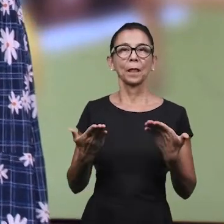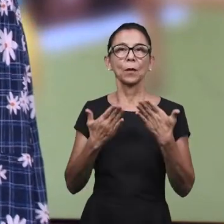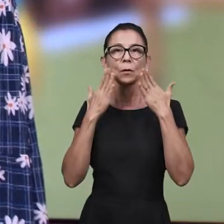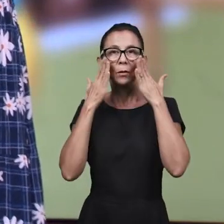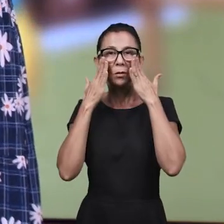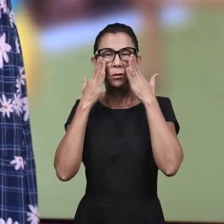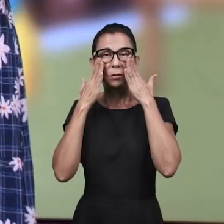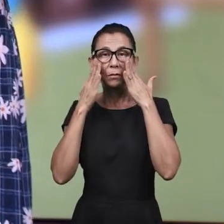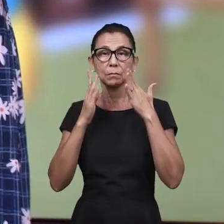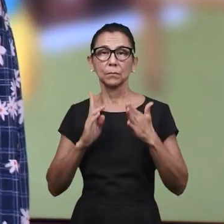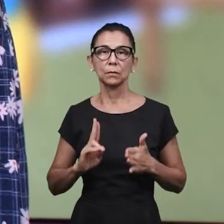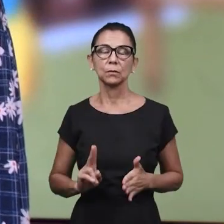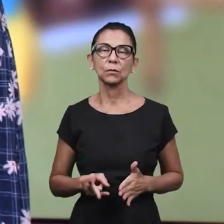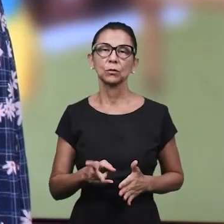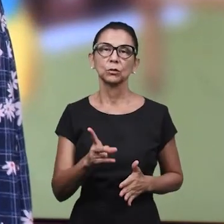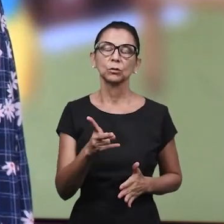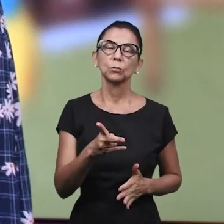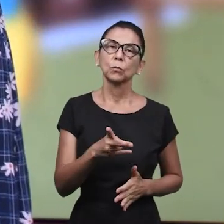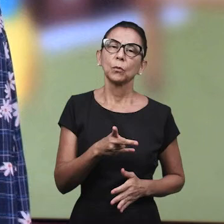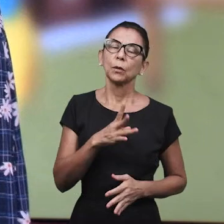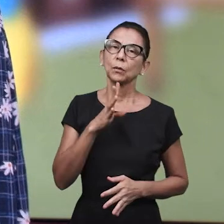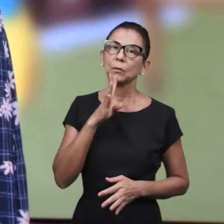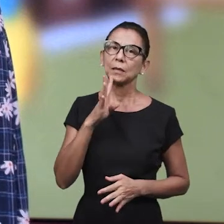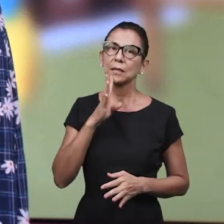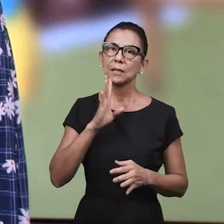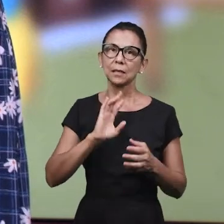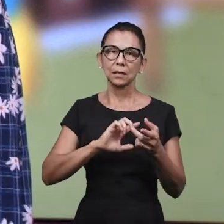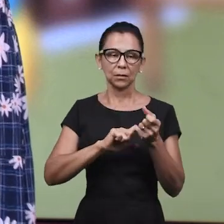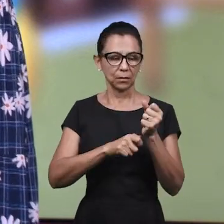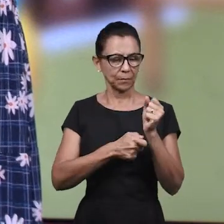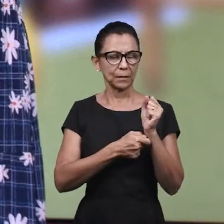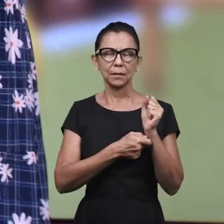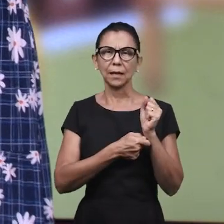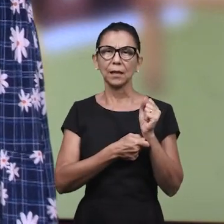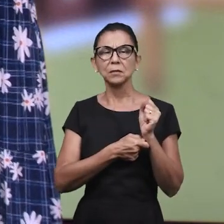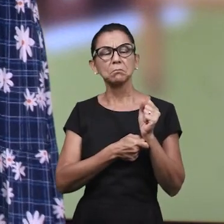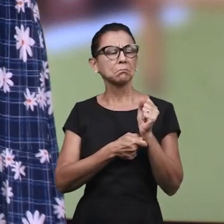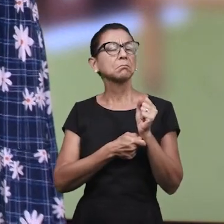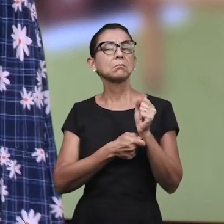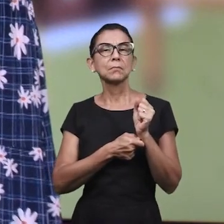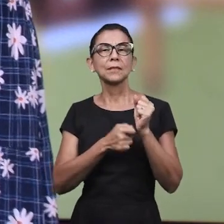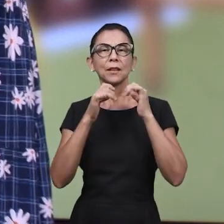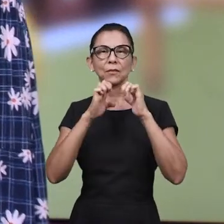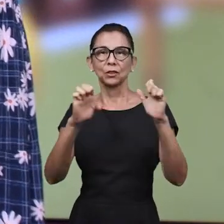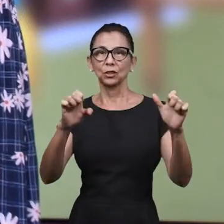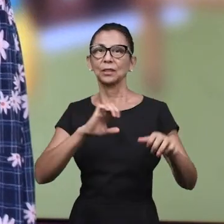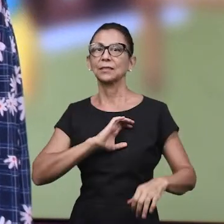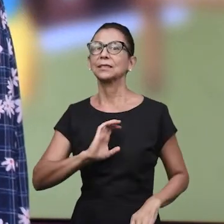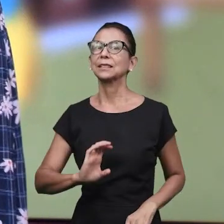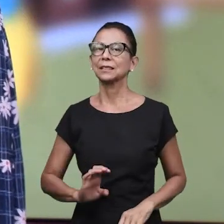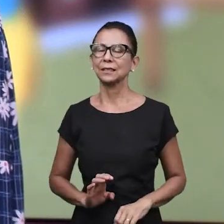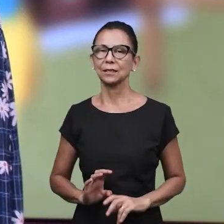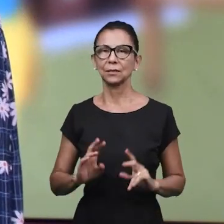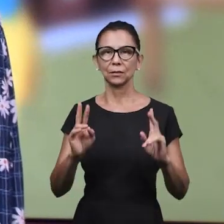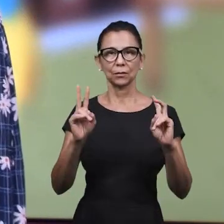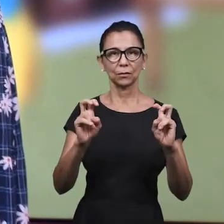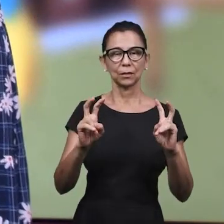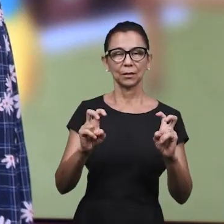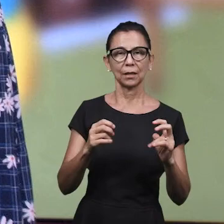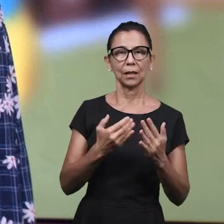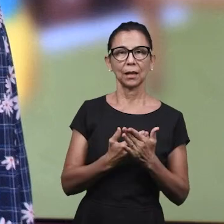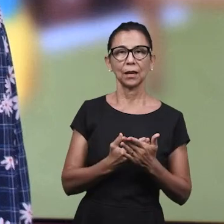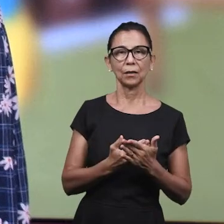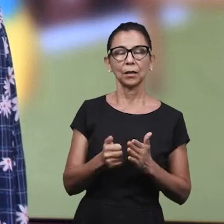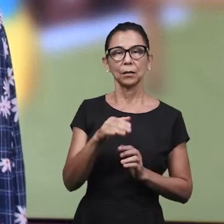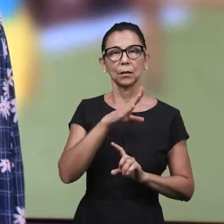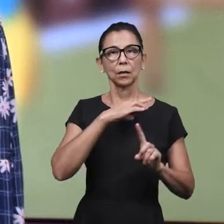Jésus. Aujourd'hui, nous allons continuer à parler sur les mystères de l'évangile de Christ. Et la thématique de